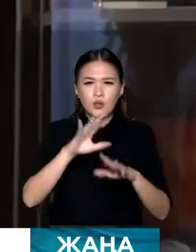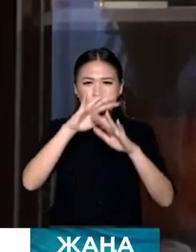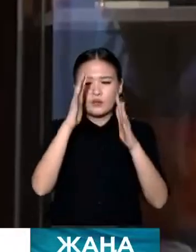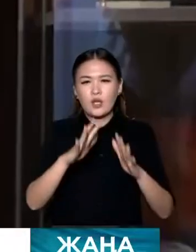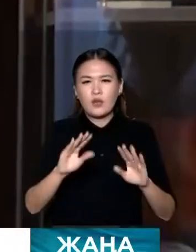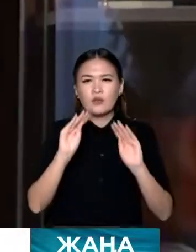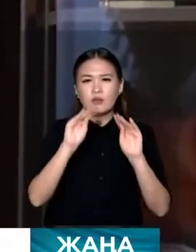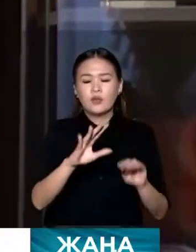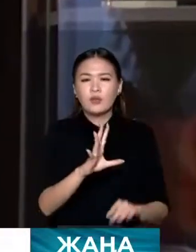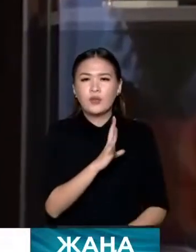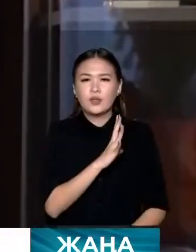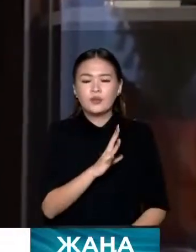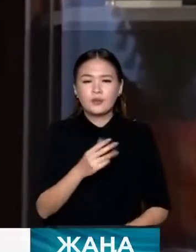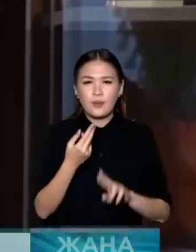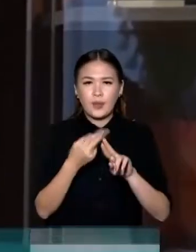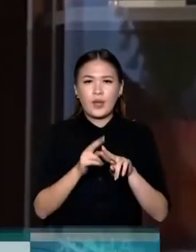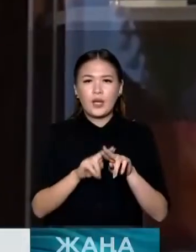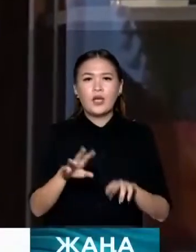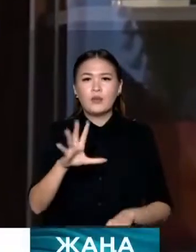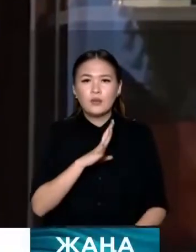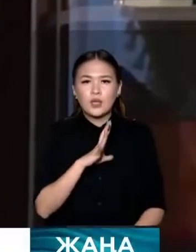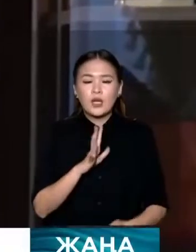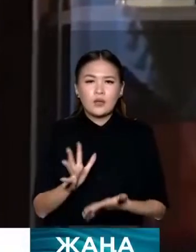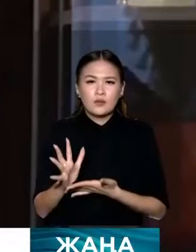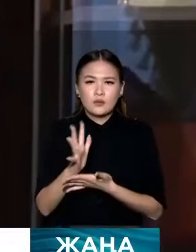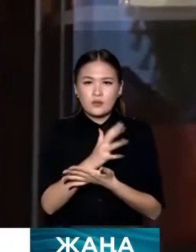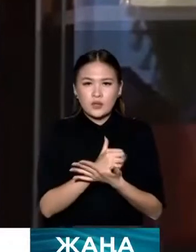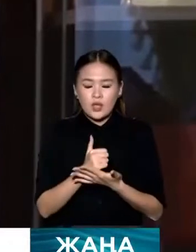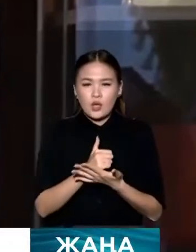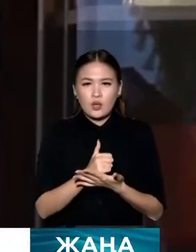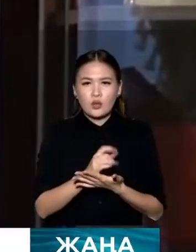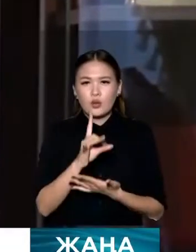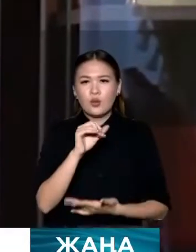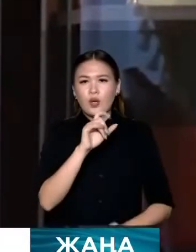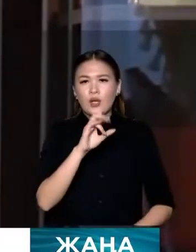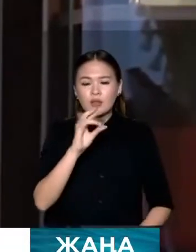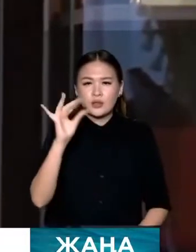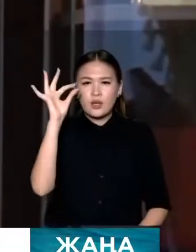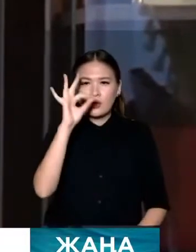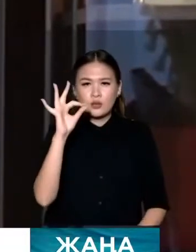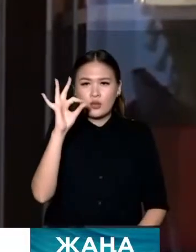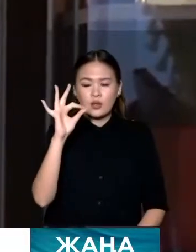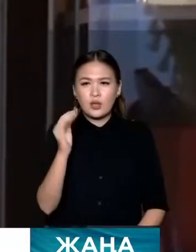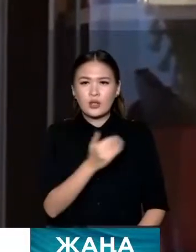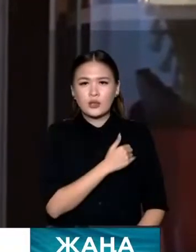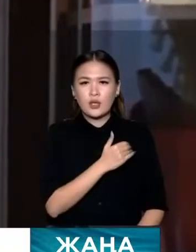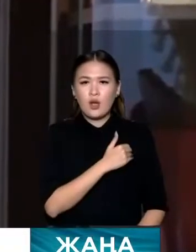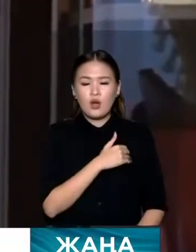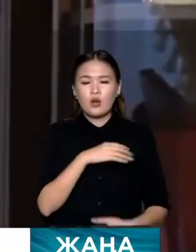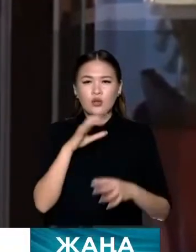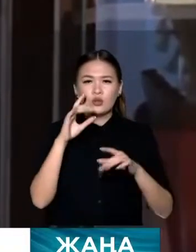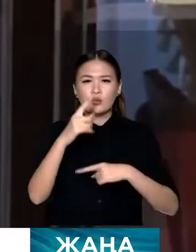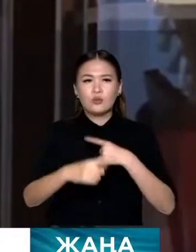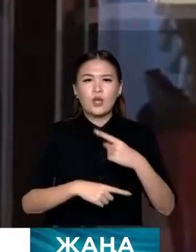орнатты. Мақсатымыз осынау жиған терген Шерағаның рухани мол қазынасын өскелең ұрпаққа,